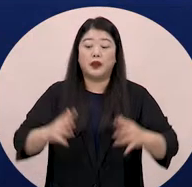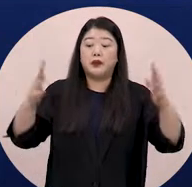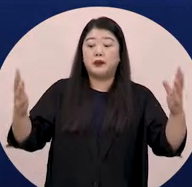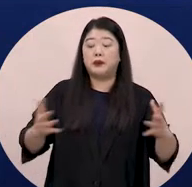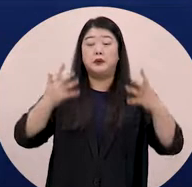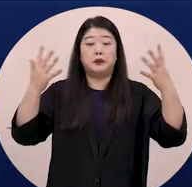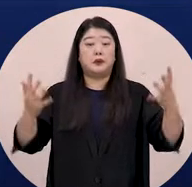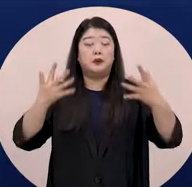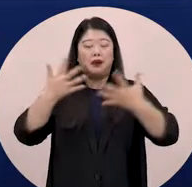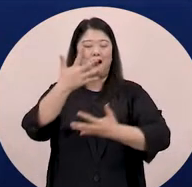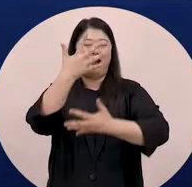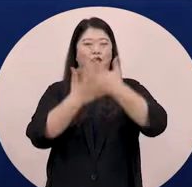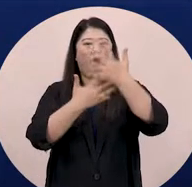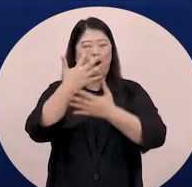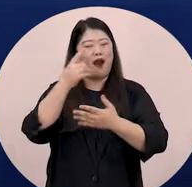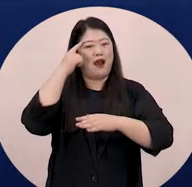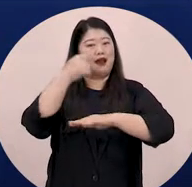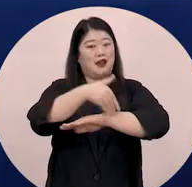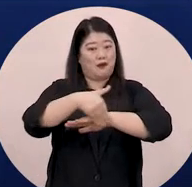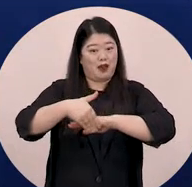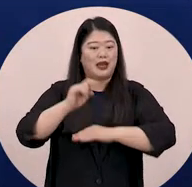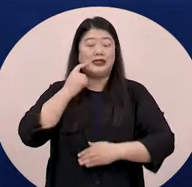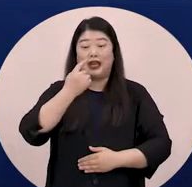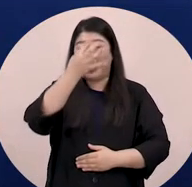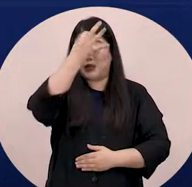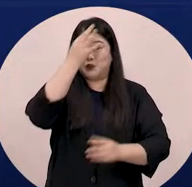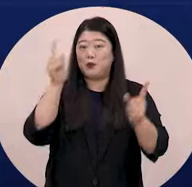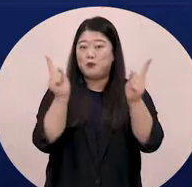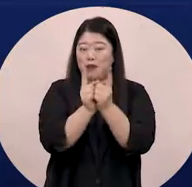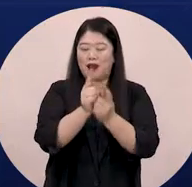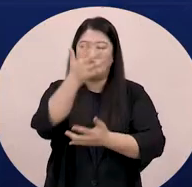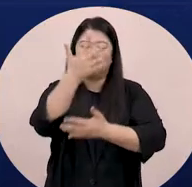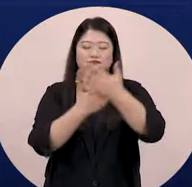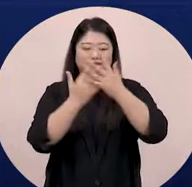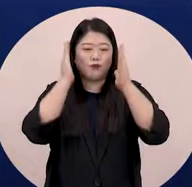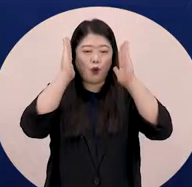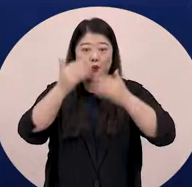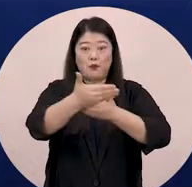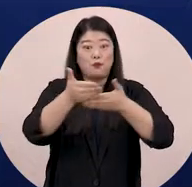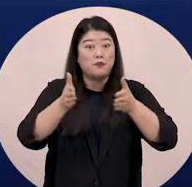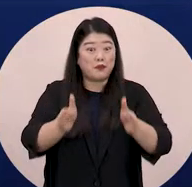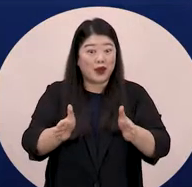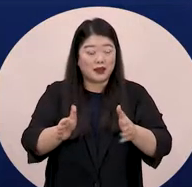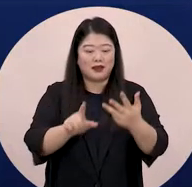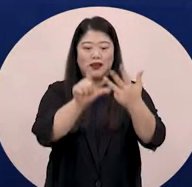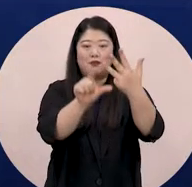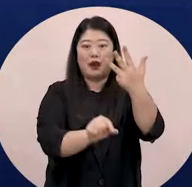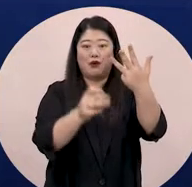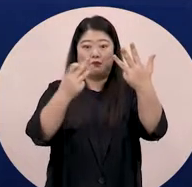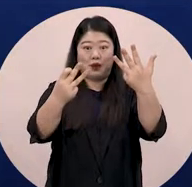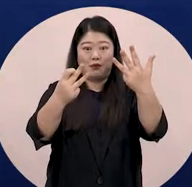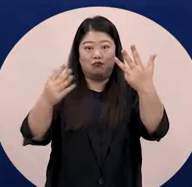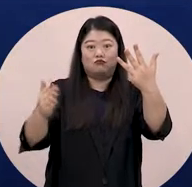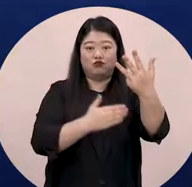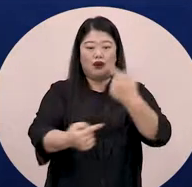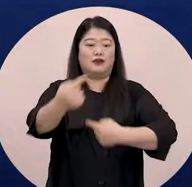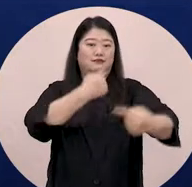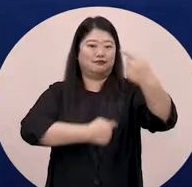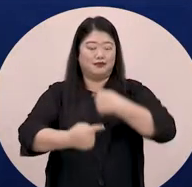강서구가 선선한 닿을 맞이 영화 기행 예술로 만나는 혜림이 시네마 수강생을 8월 13일부터